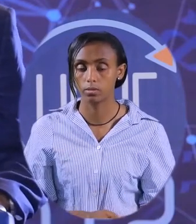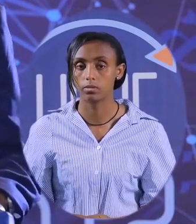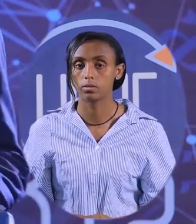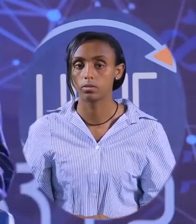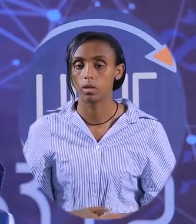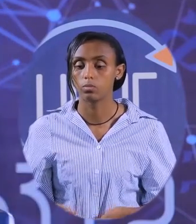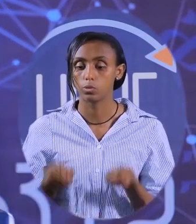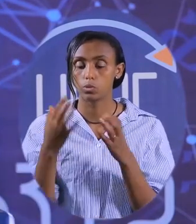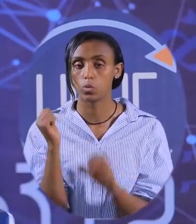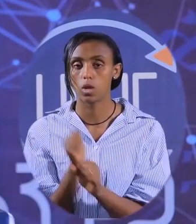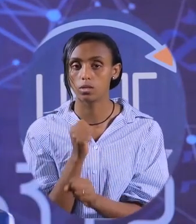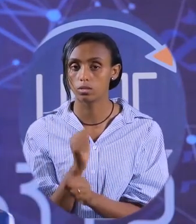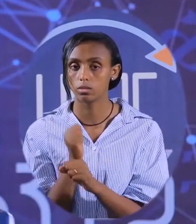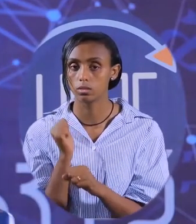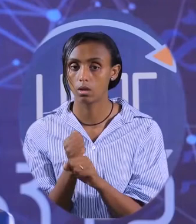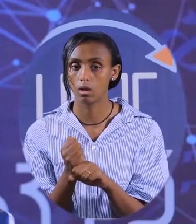ከብዙ የሥራ